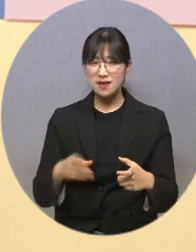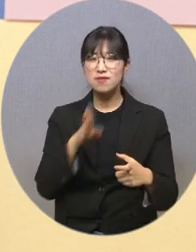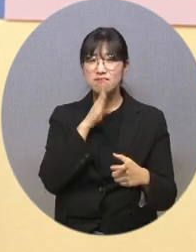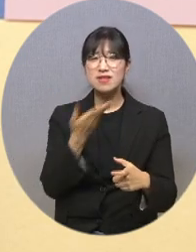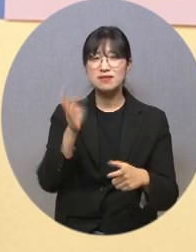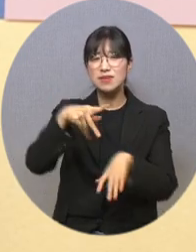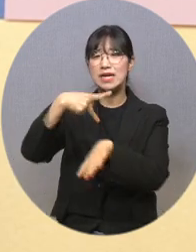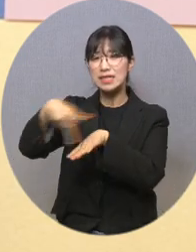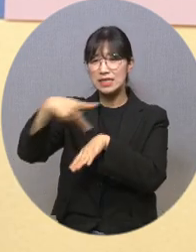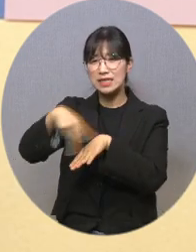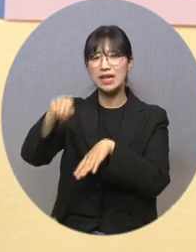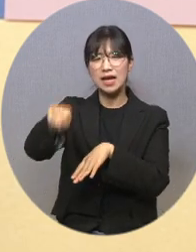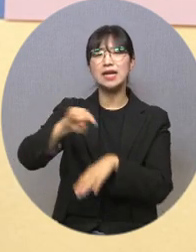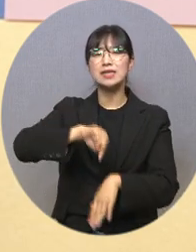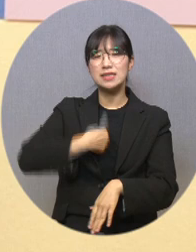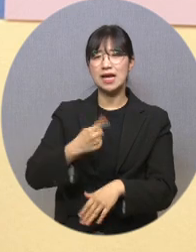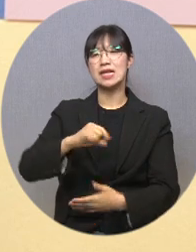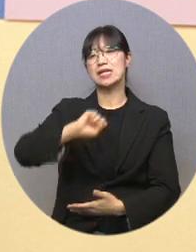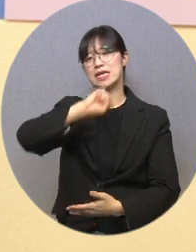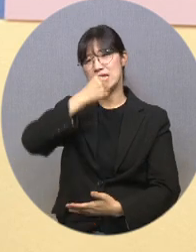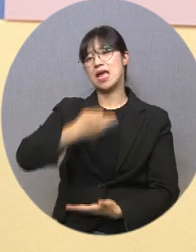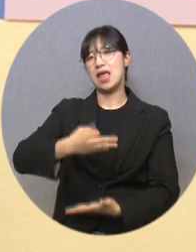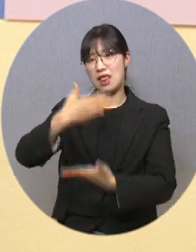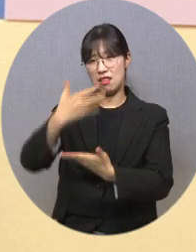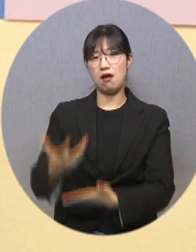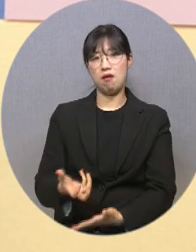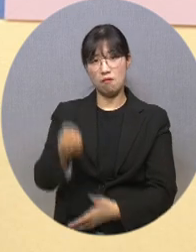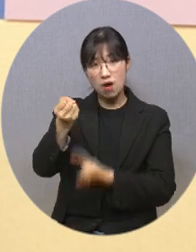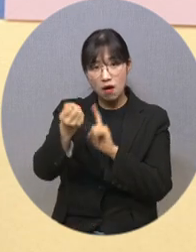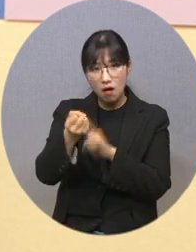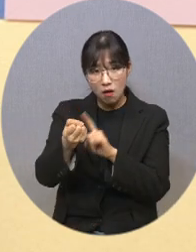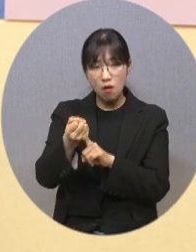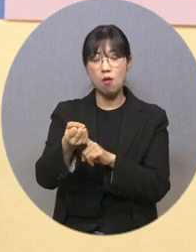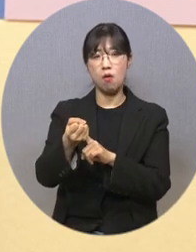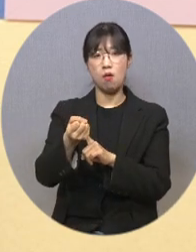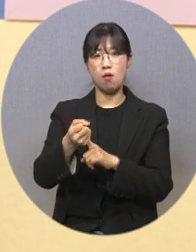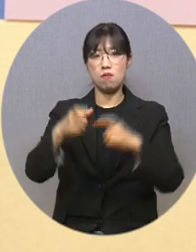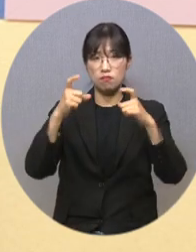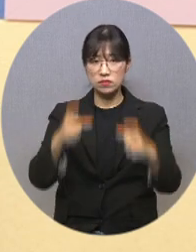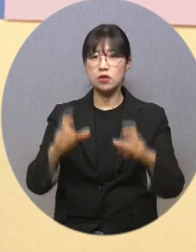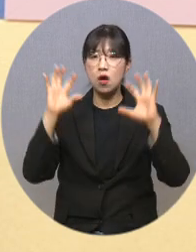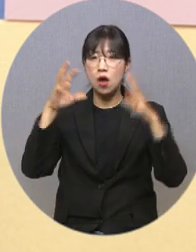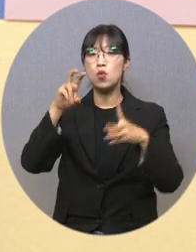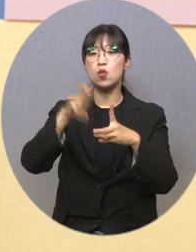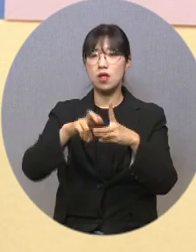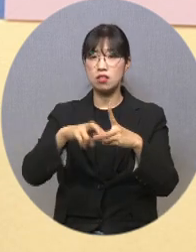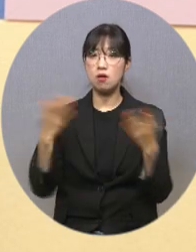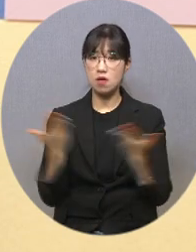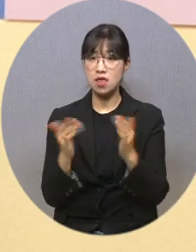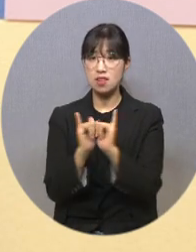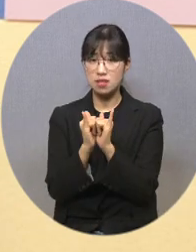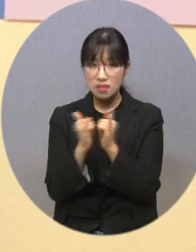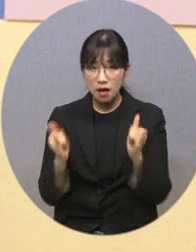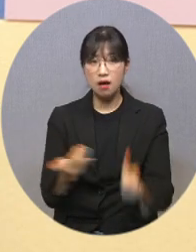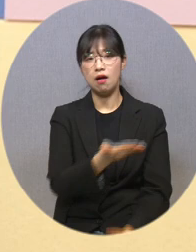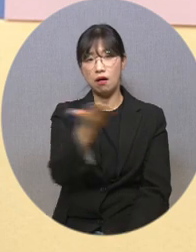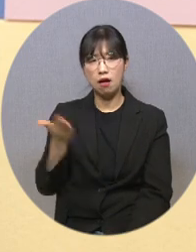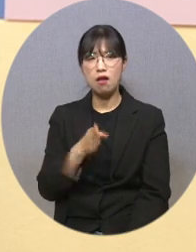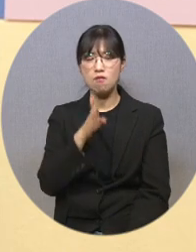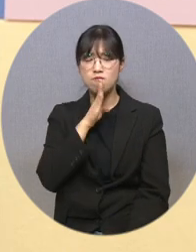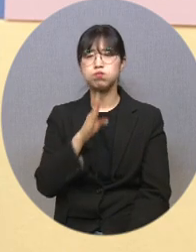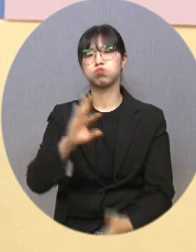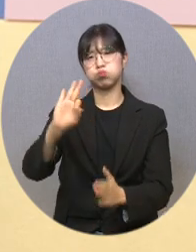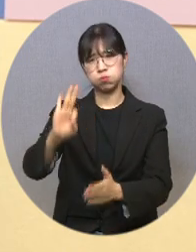같은 경우는 자체 예산으로 놀랍도록 그 지역 아동센터에 근무하는 종사자들의 대우를